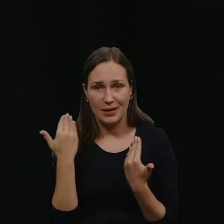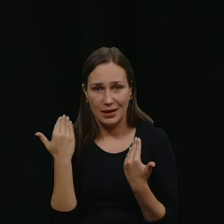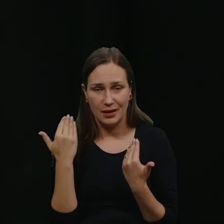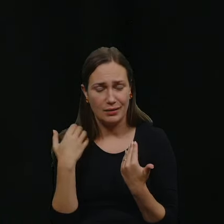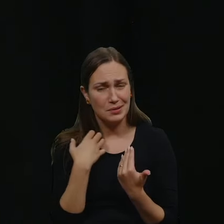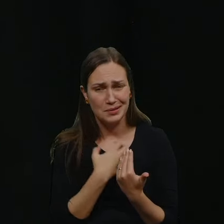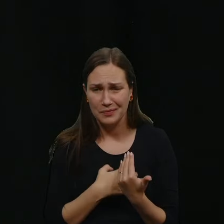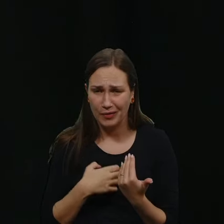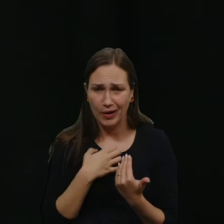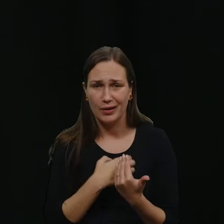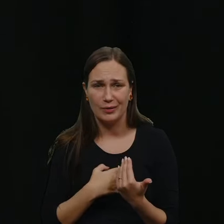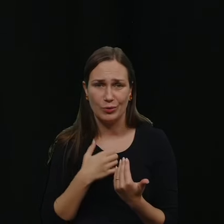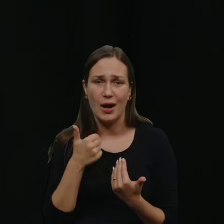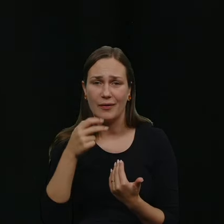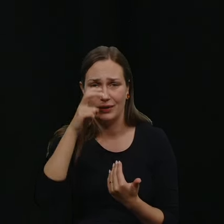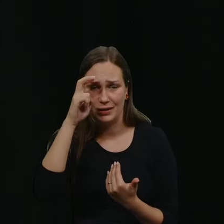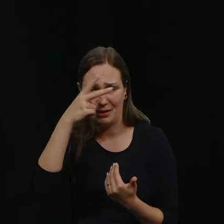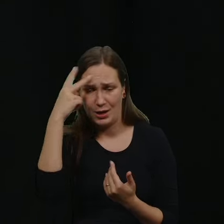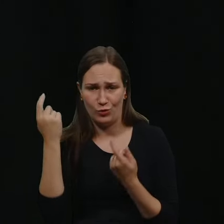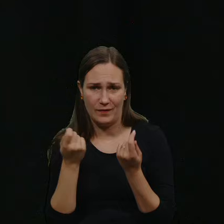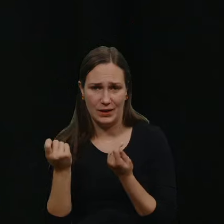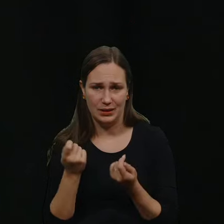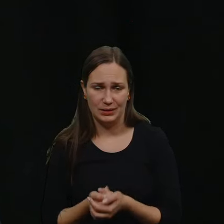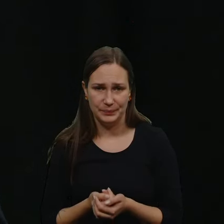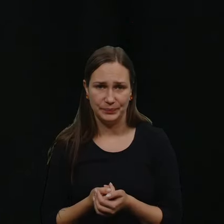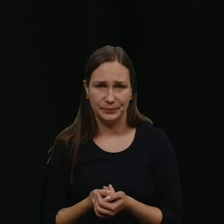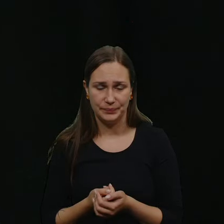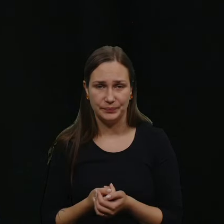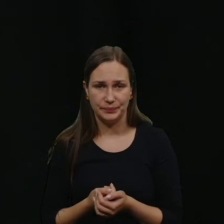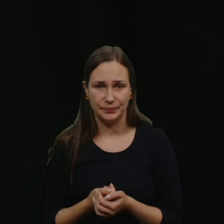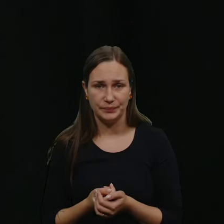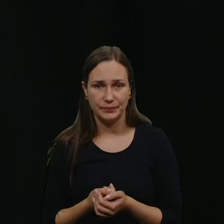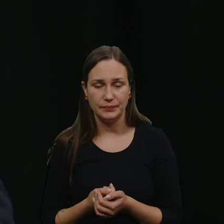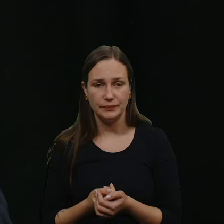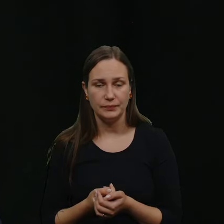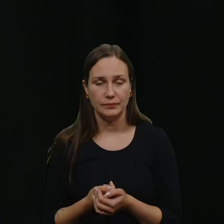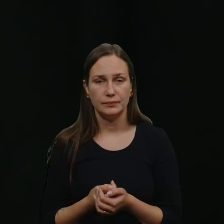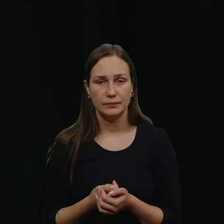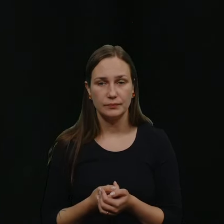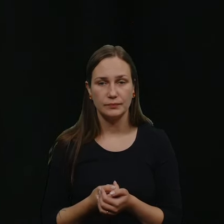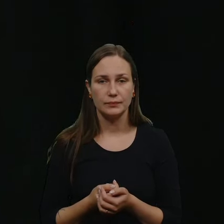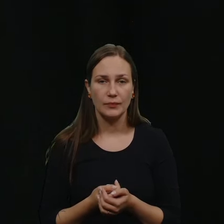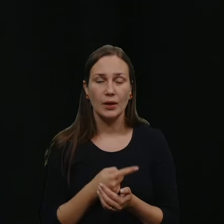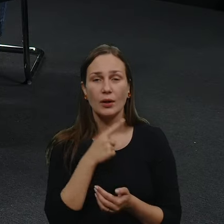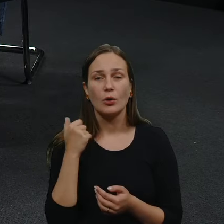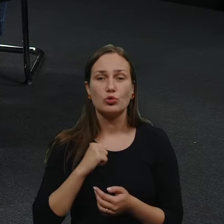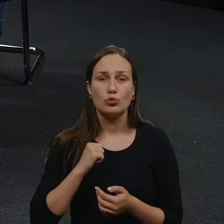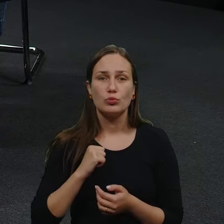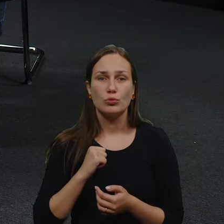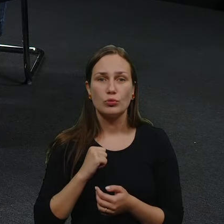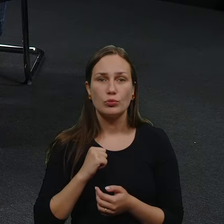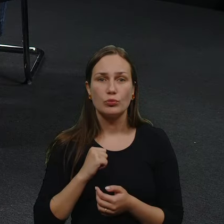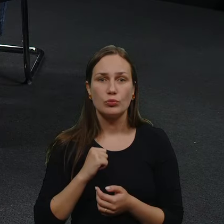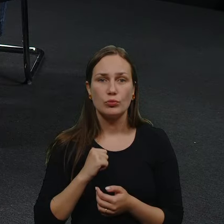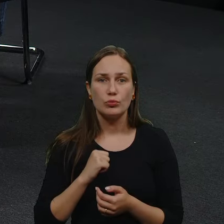labai svarbu valdant mūsų valstybę. Ir jeigu taip aš pasižiūrėjau, aišku, nemažai žmonių yra tokių, kurių